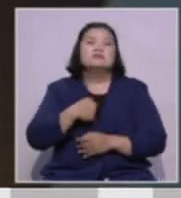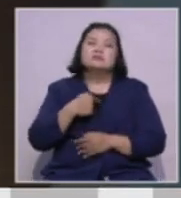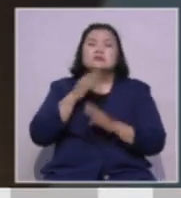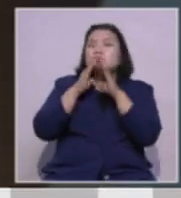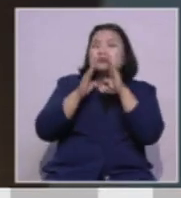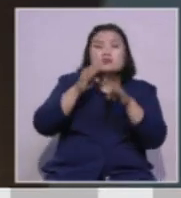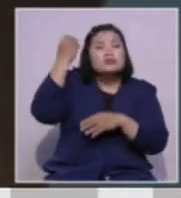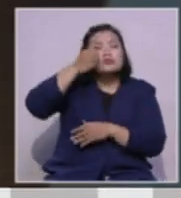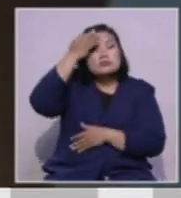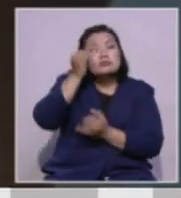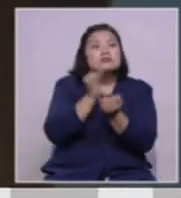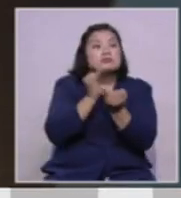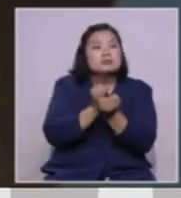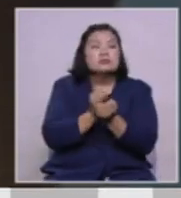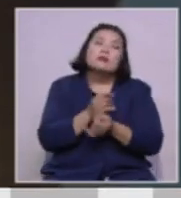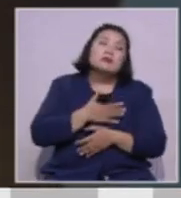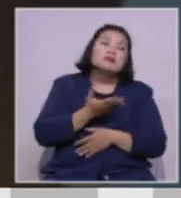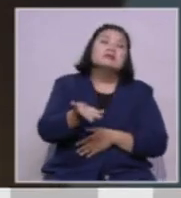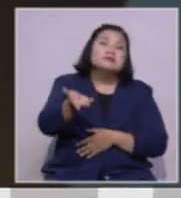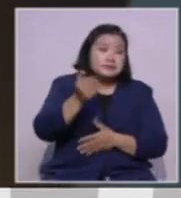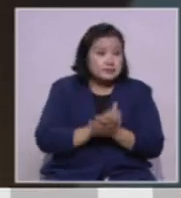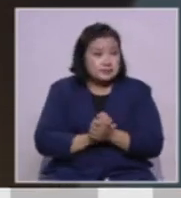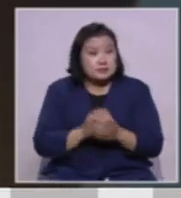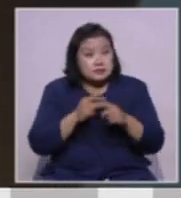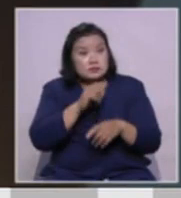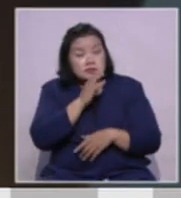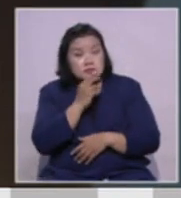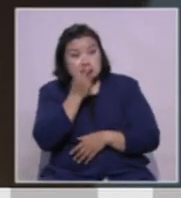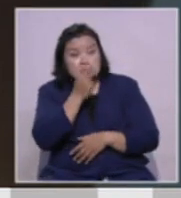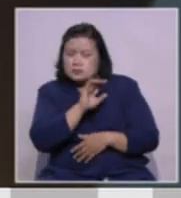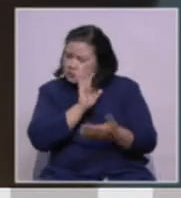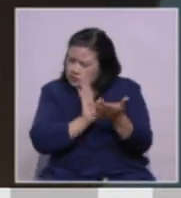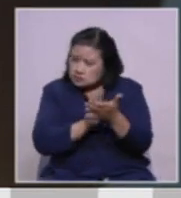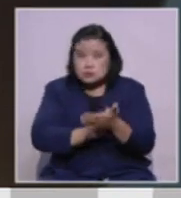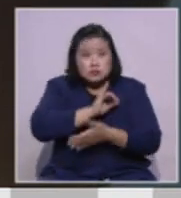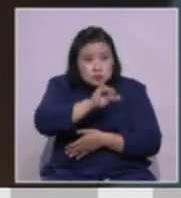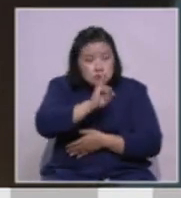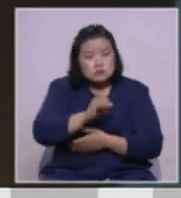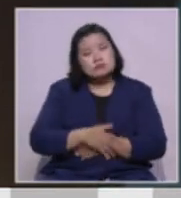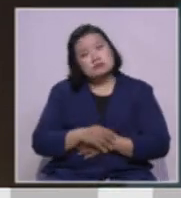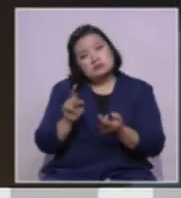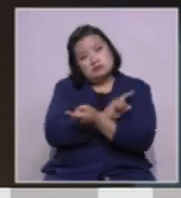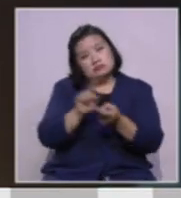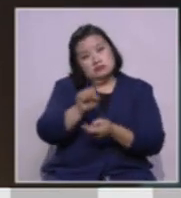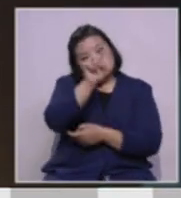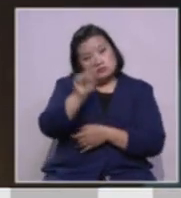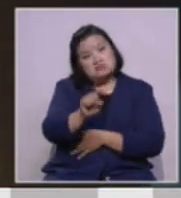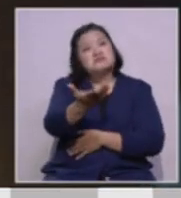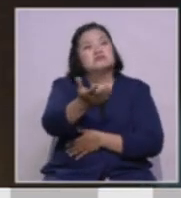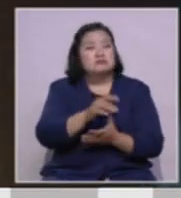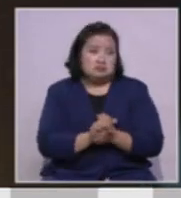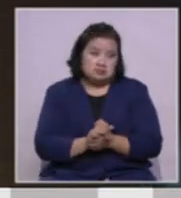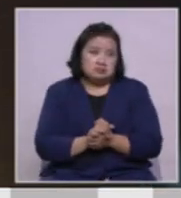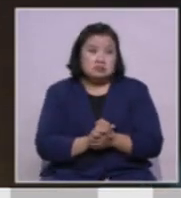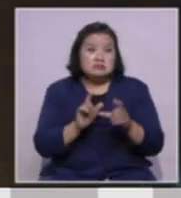ให้ได้ใช่ไหมแต่ถ้าบอกว่าโอ้คนเห็นเสร็จปุ๊บคนนี้ใช่เนี่ยมันจะไม่มีความอารมณ์แบบนั้นกับสังคมงั้นมันไม่